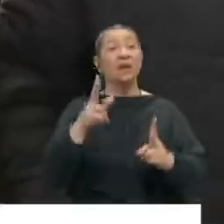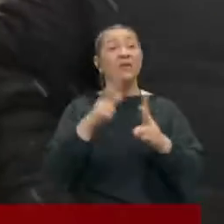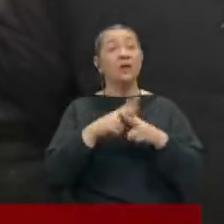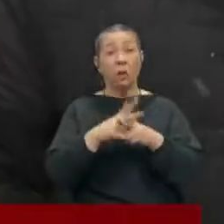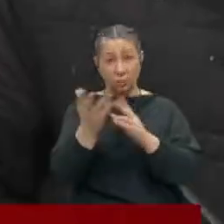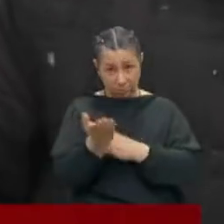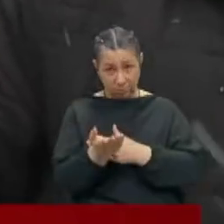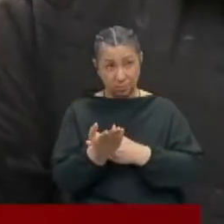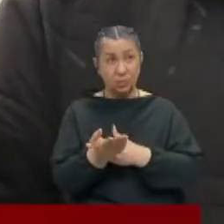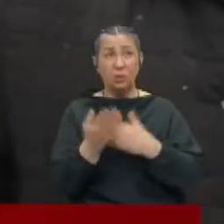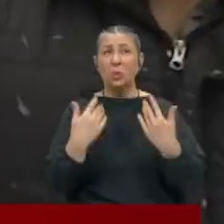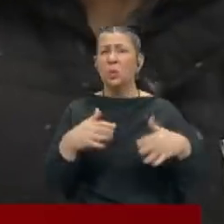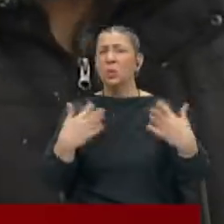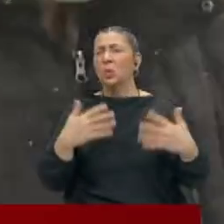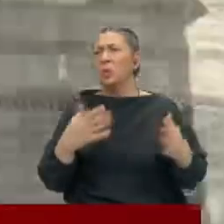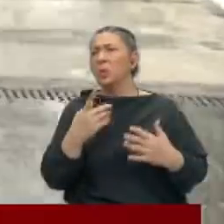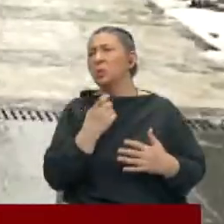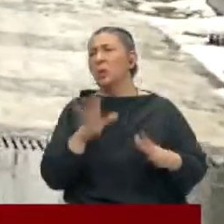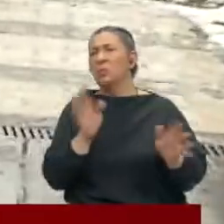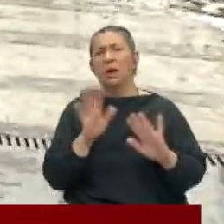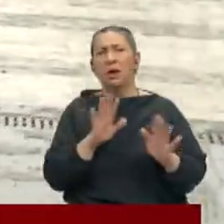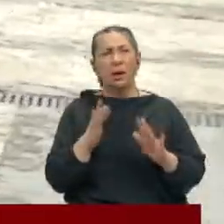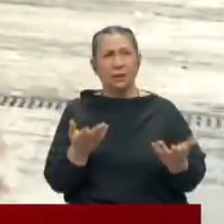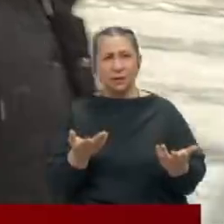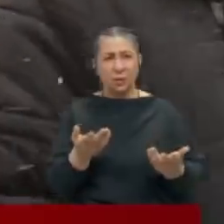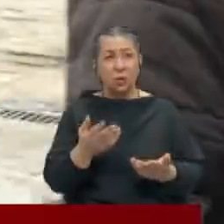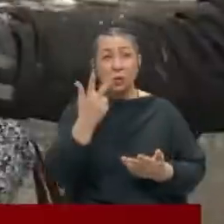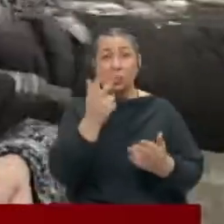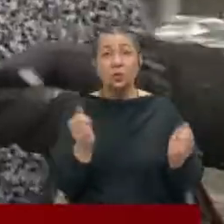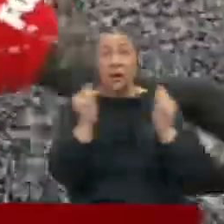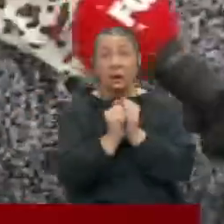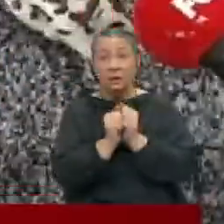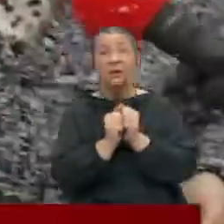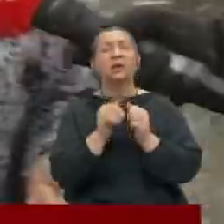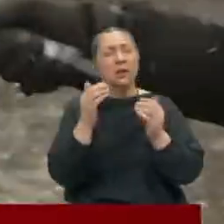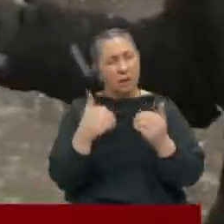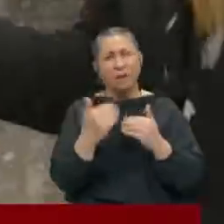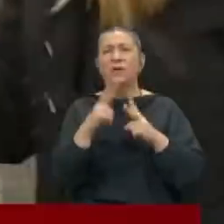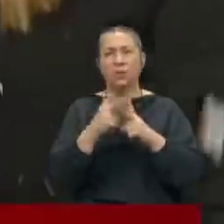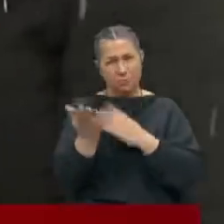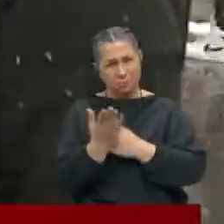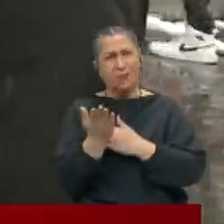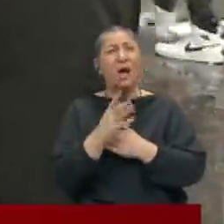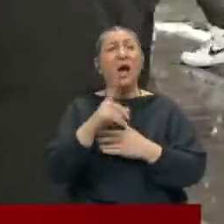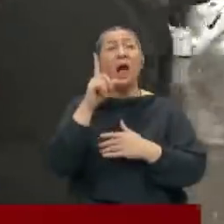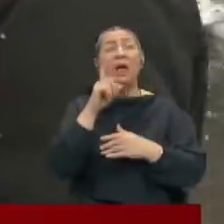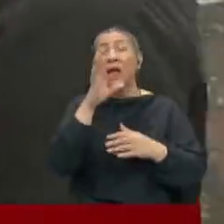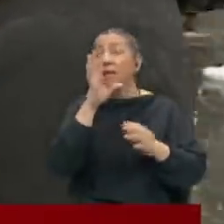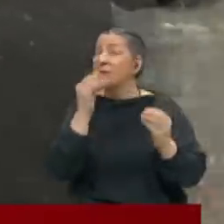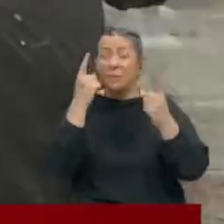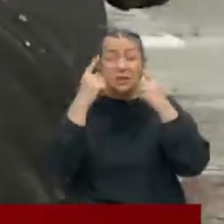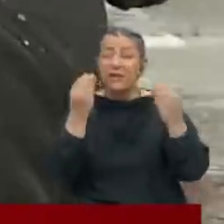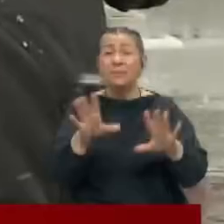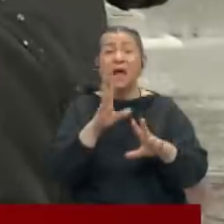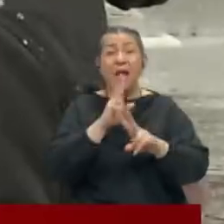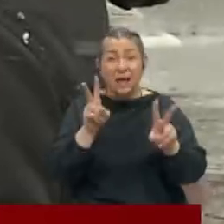Faturalarınız geldi mi? Uy, hiç sorma hiç. Niye sormuyorsun? 3 kat. Çok geldi canım, geldi. Allah hiç kimsenin başına